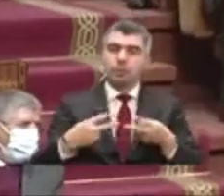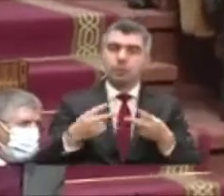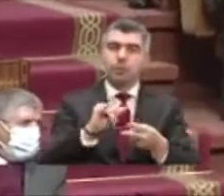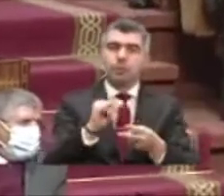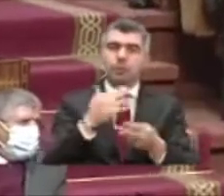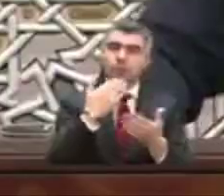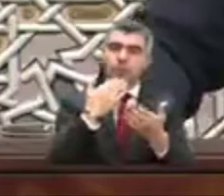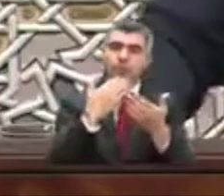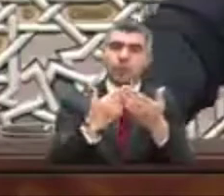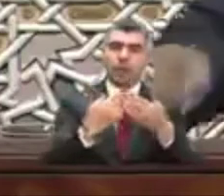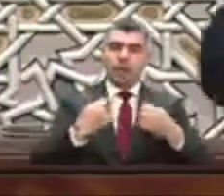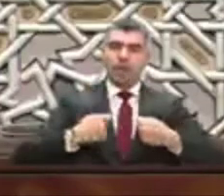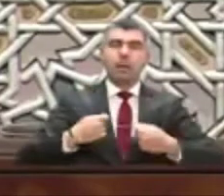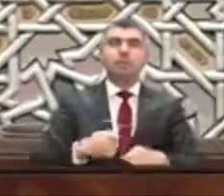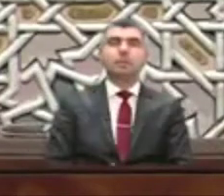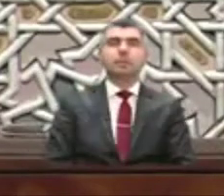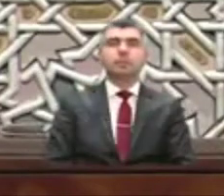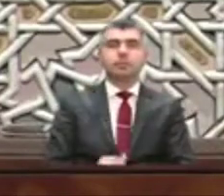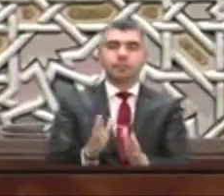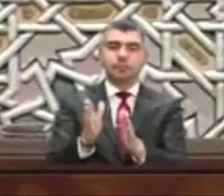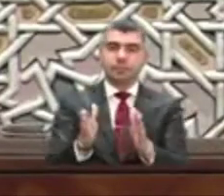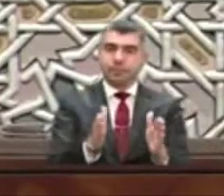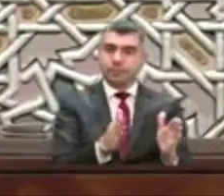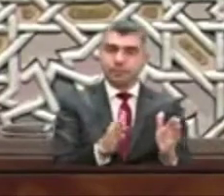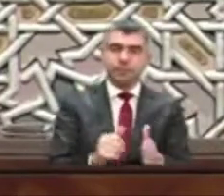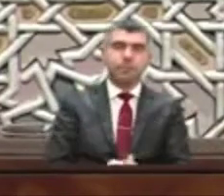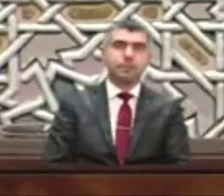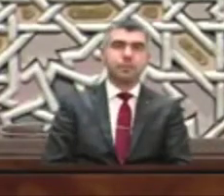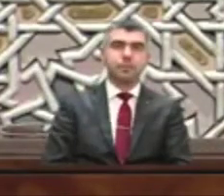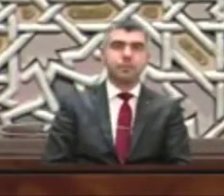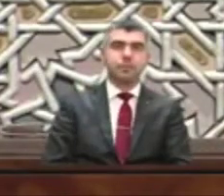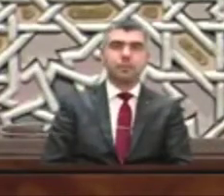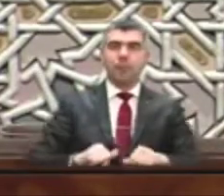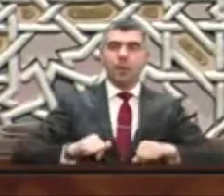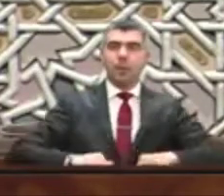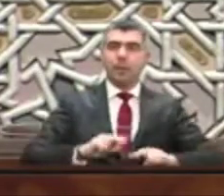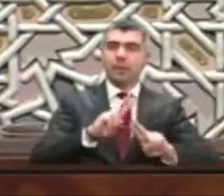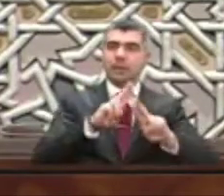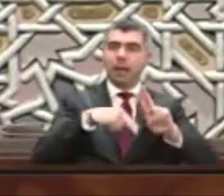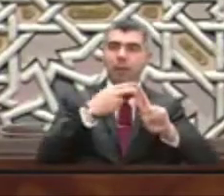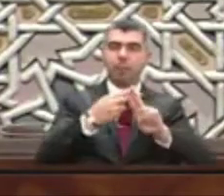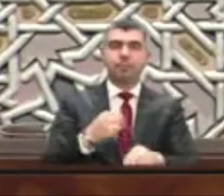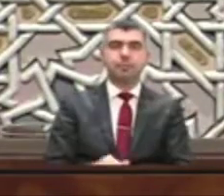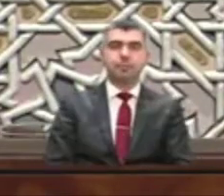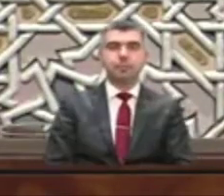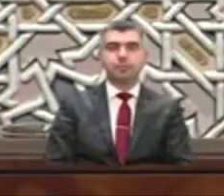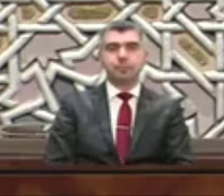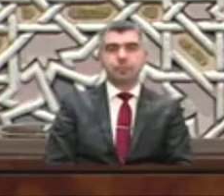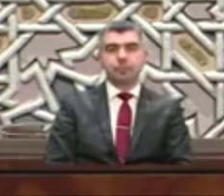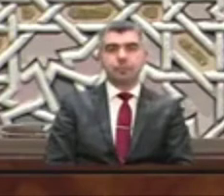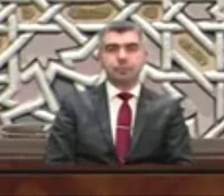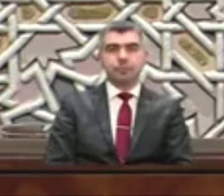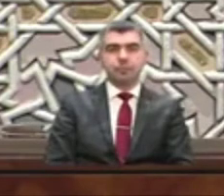سيد. شكرا سيد النائب المحترم. السيد الوزير تفضلوا.